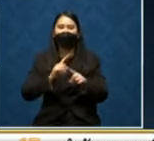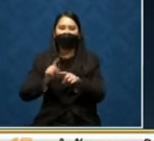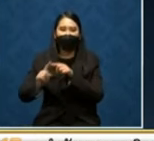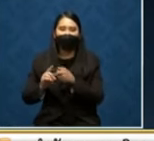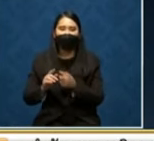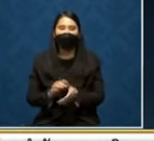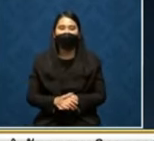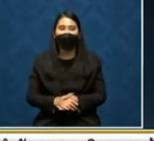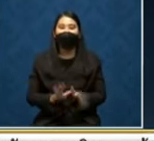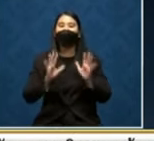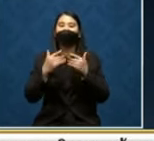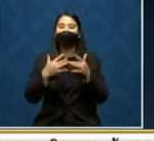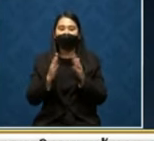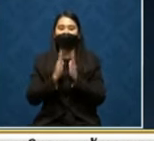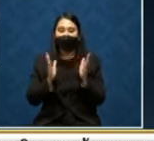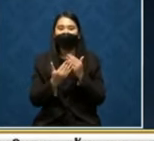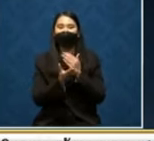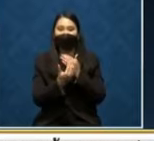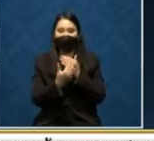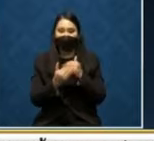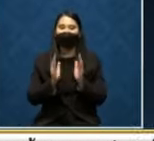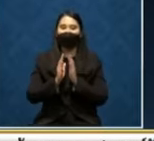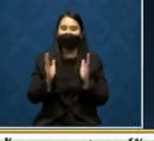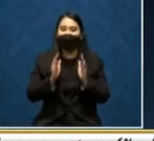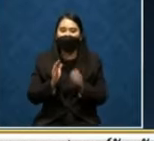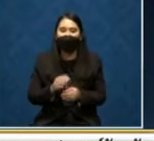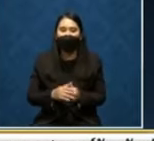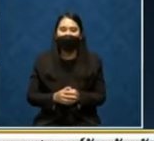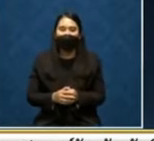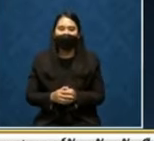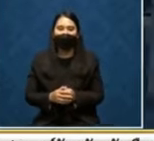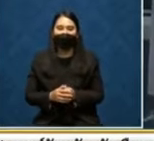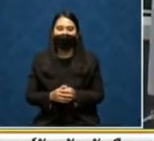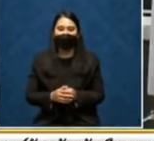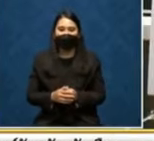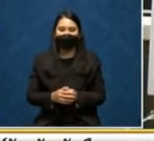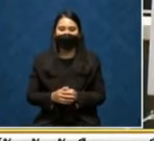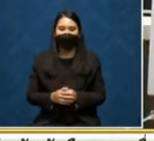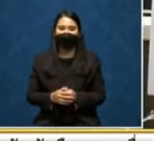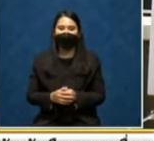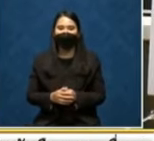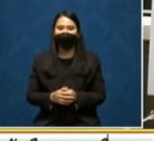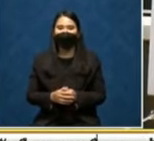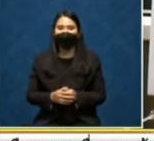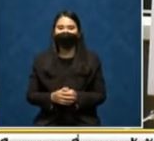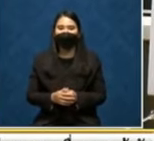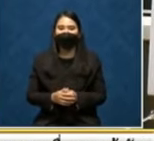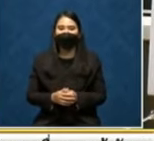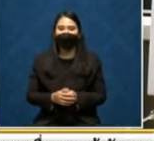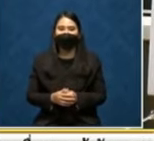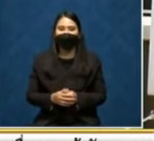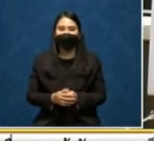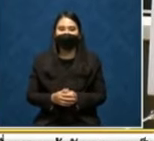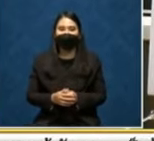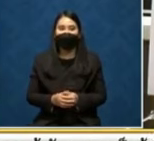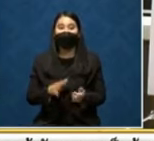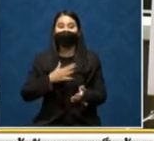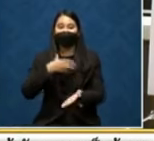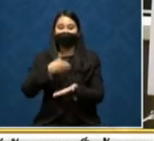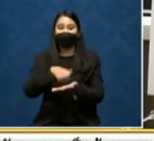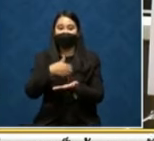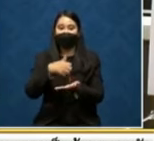ๆเท่านั้นเองครับท่านประธานแต่ขอบคุณที่ท่านประทานได้เอ่อให้คำแนะนำครับท่านประธานครับปรากฏการณ์ที่ผมเล่ามาทั้งหมด